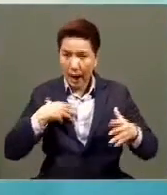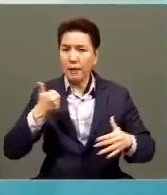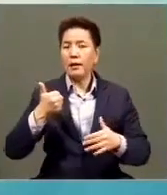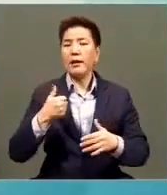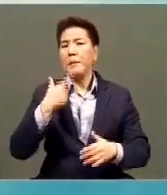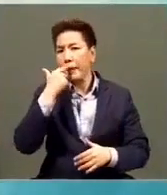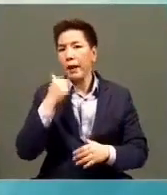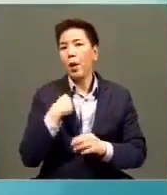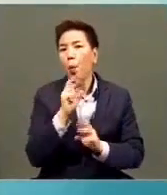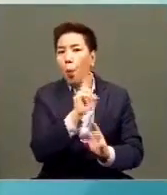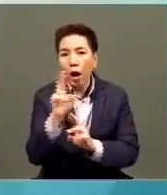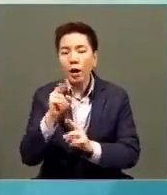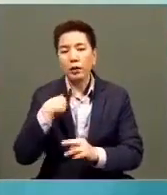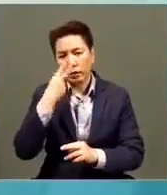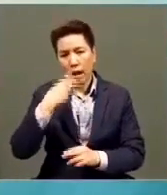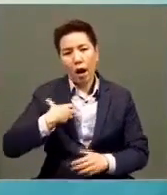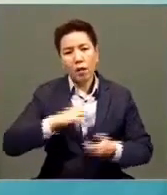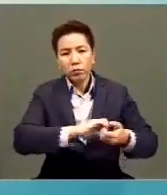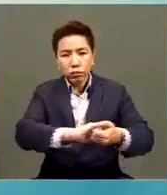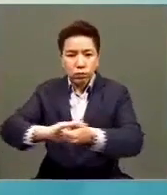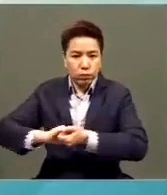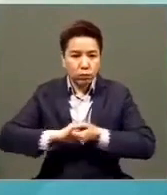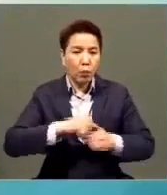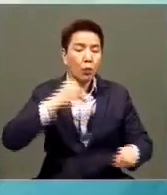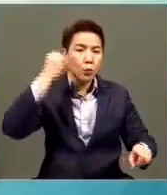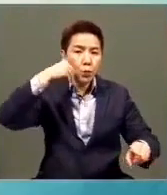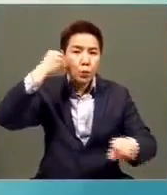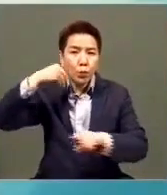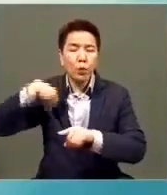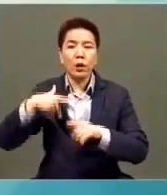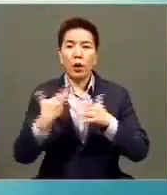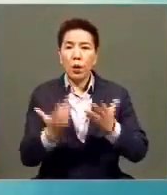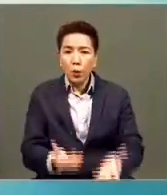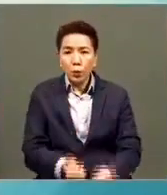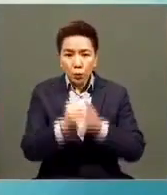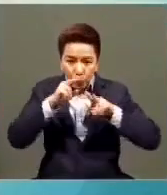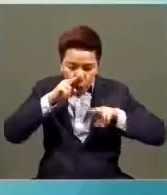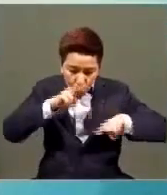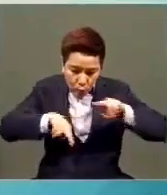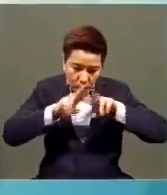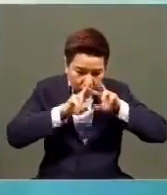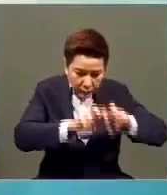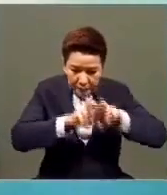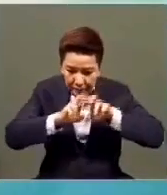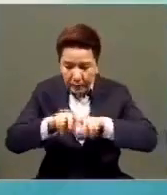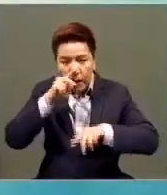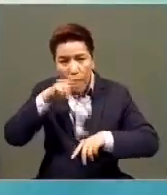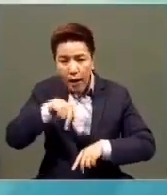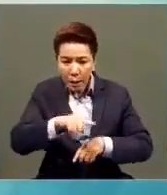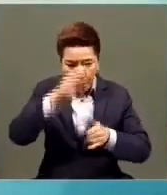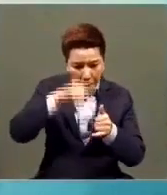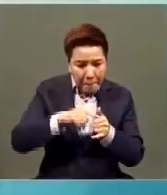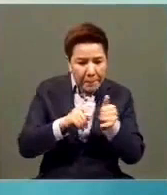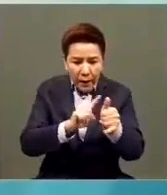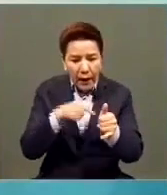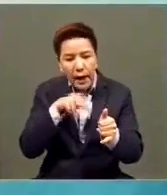วังและอยากให้เห็นภาพของความร่วมมือค่ะทุกๆแห่งนะคะกำลังช่วยกันค้นหาผู้ป่วยเชิงรุกมีการสอบสวนโรคอย่